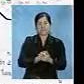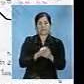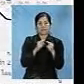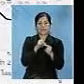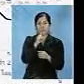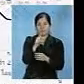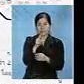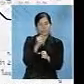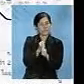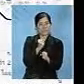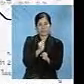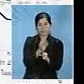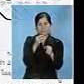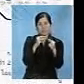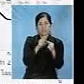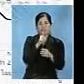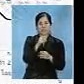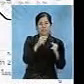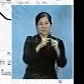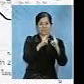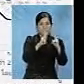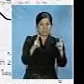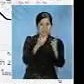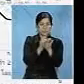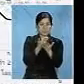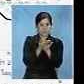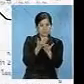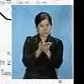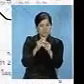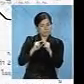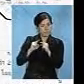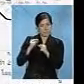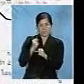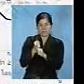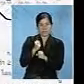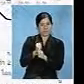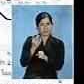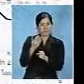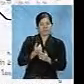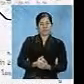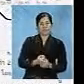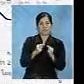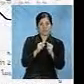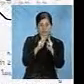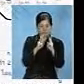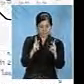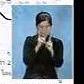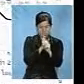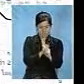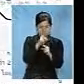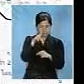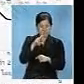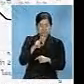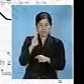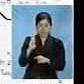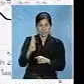การใดๆกับคณะกรรมการนโยบายการเงินซึ่งเป็นคณะกรรมการตามพระราชบัญญัติของธนาคารประเทศ